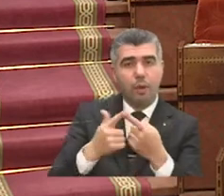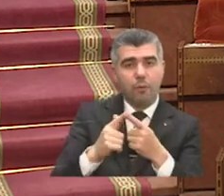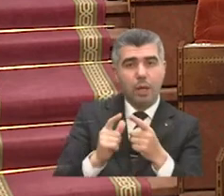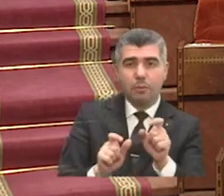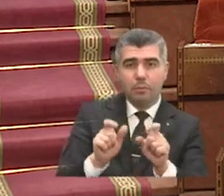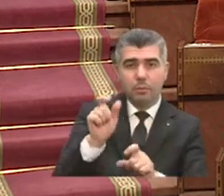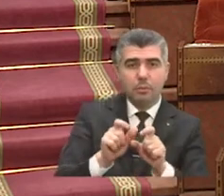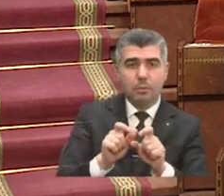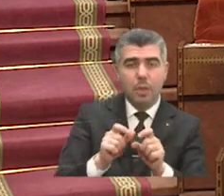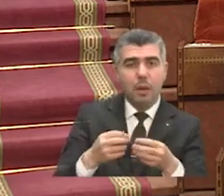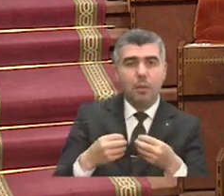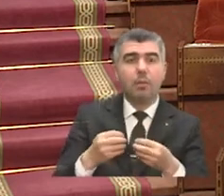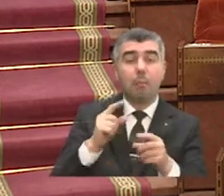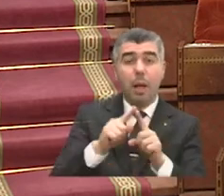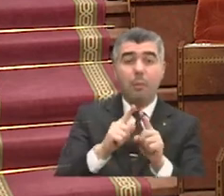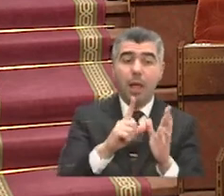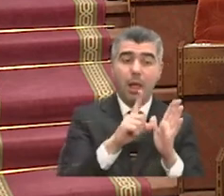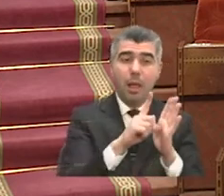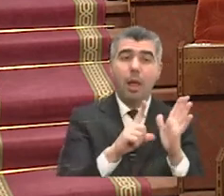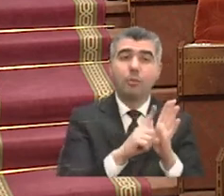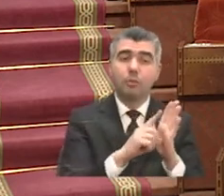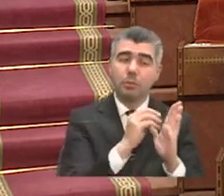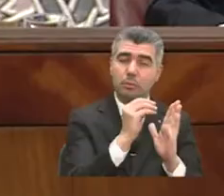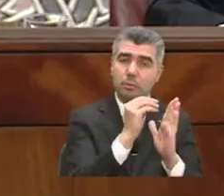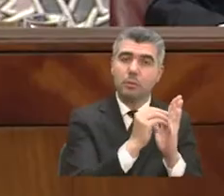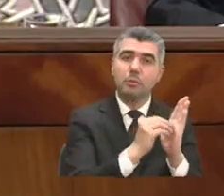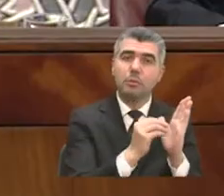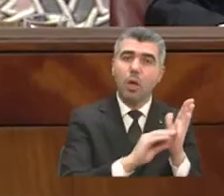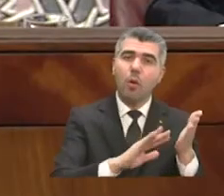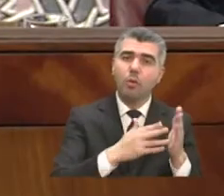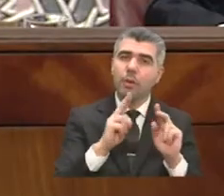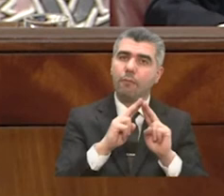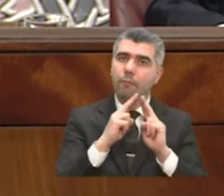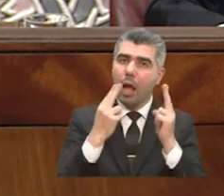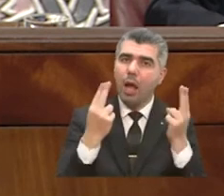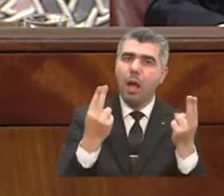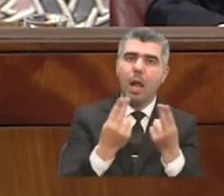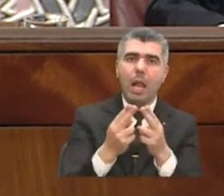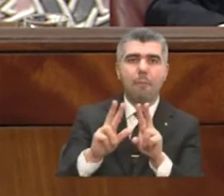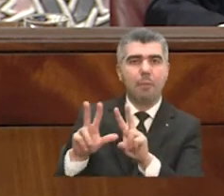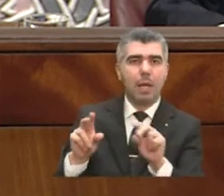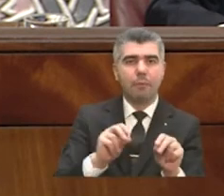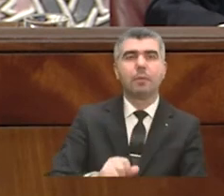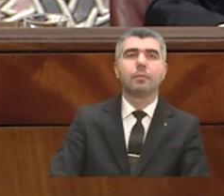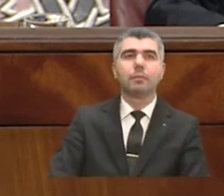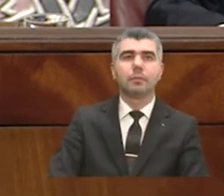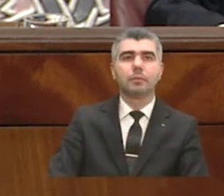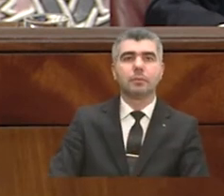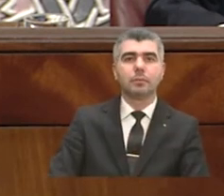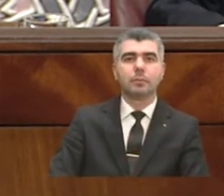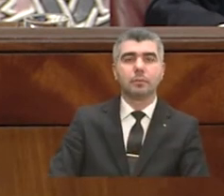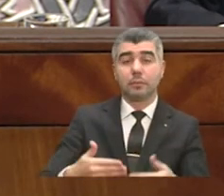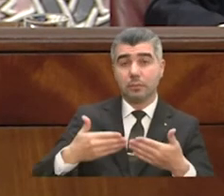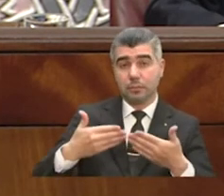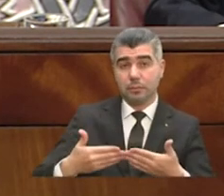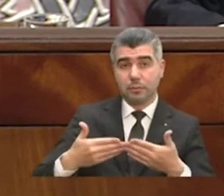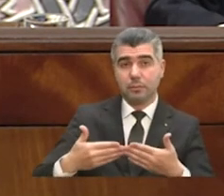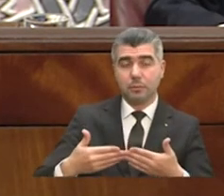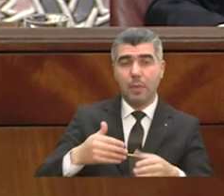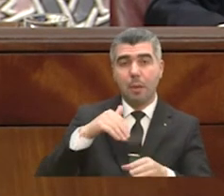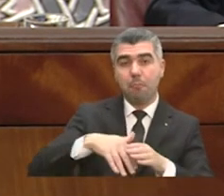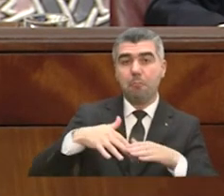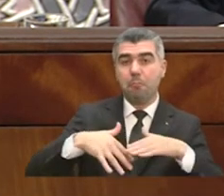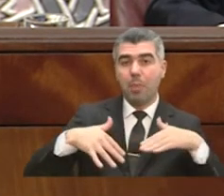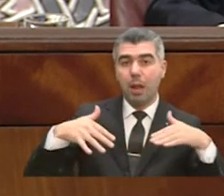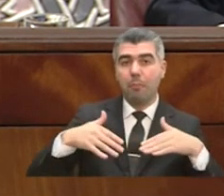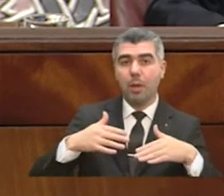l'exploitation et l'utilisation de la vulnérabilité des personnes, crimes qui sont évidemment punis